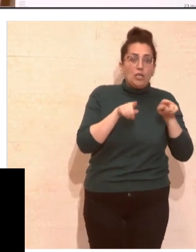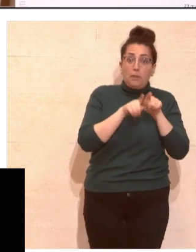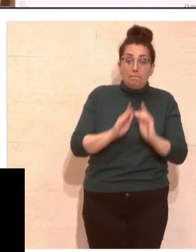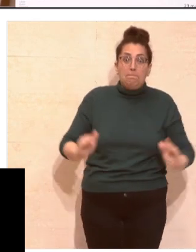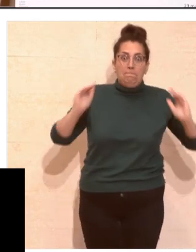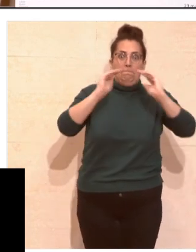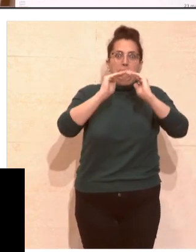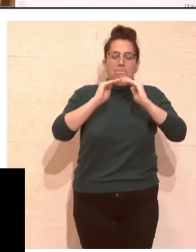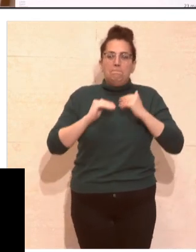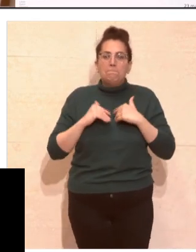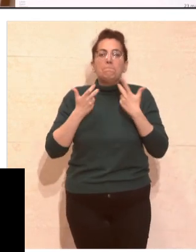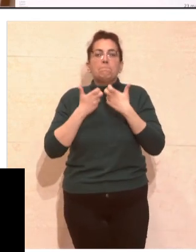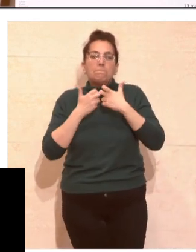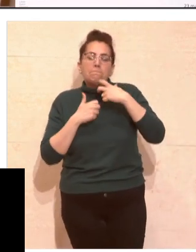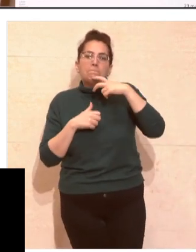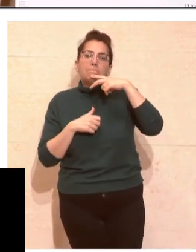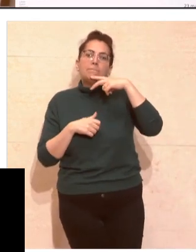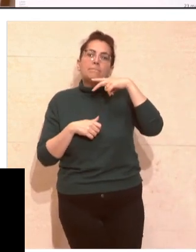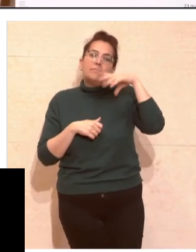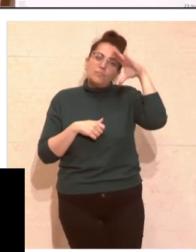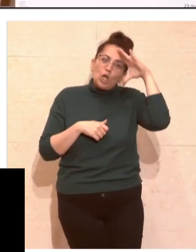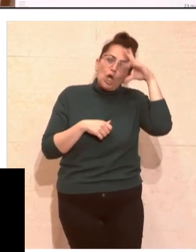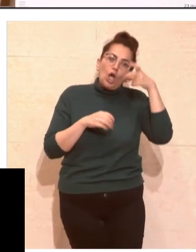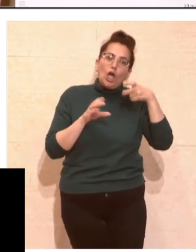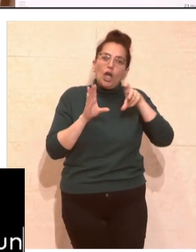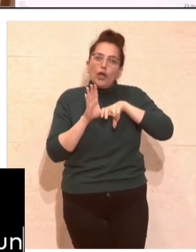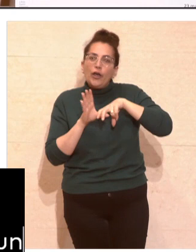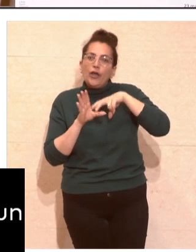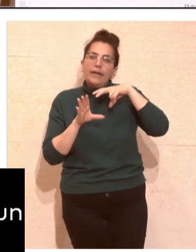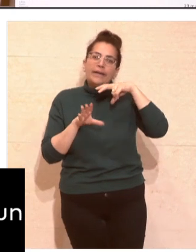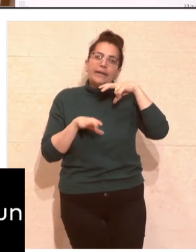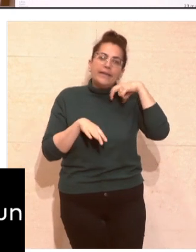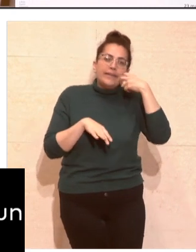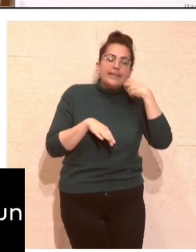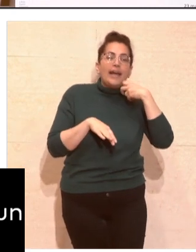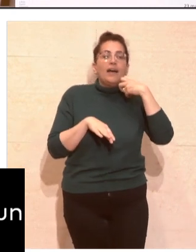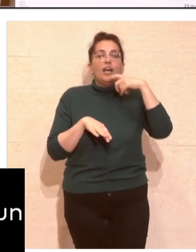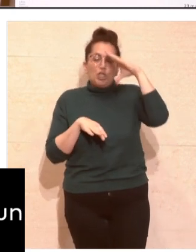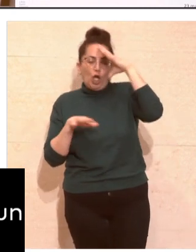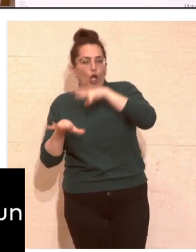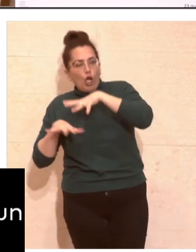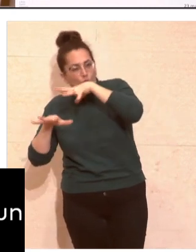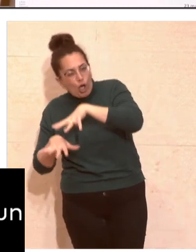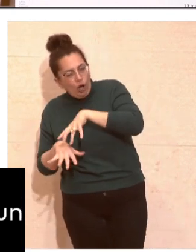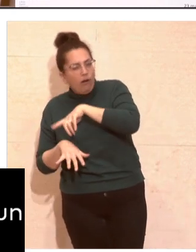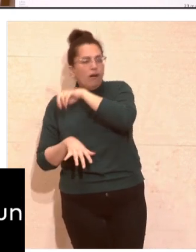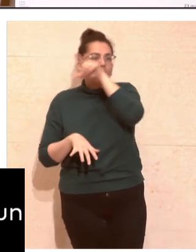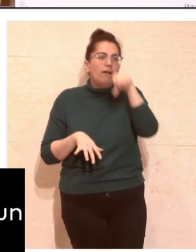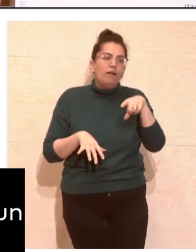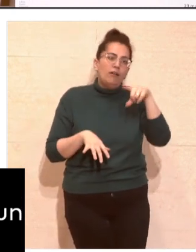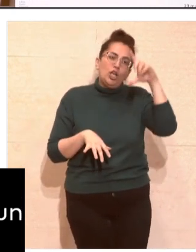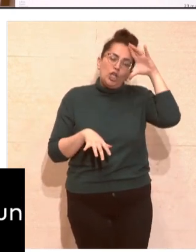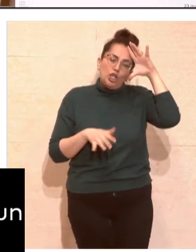parents c'est quoi un train de sommeil, une association entre l'épisode de sommeil lent avec l'épisode de